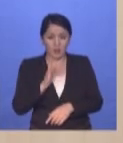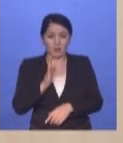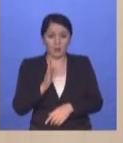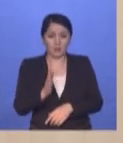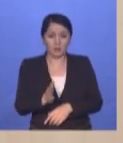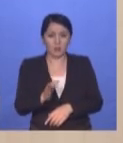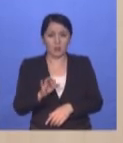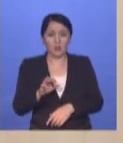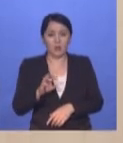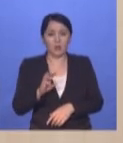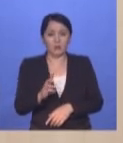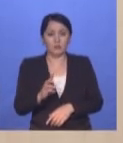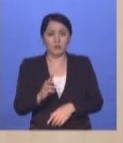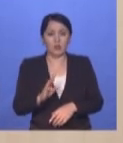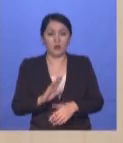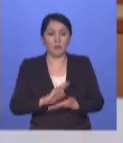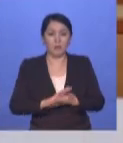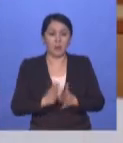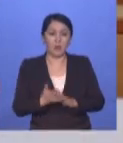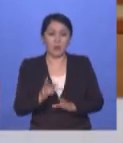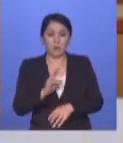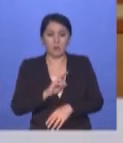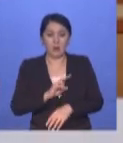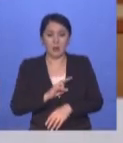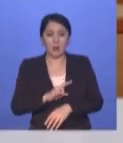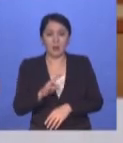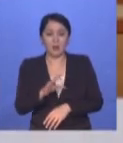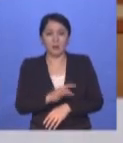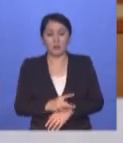бойынша әкімдіктер арасында бірлесіп жұмыс жасасақ. Қазіргі